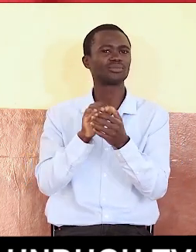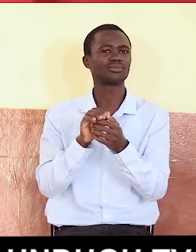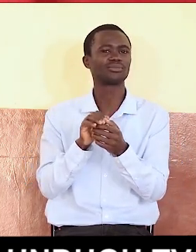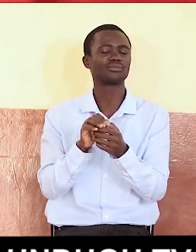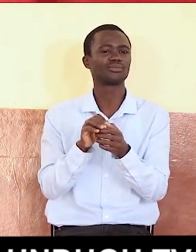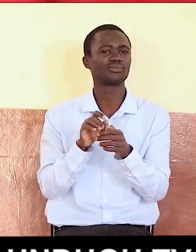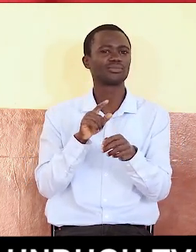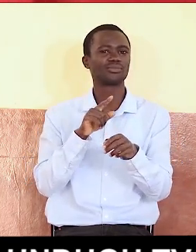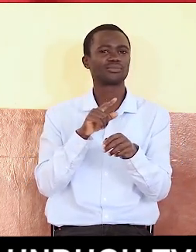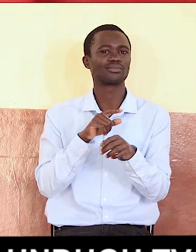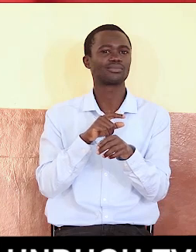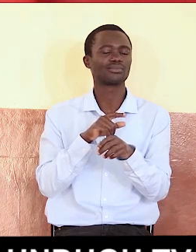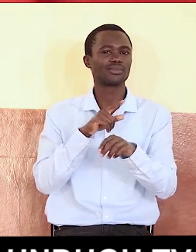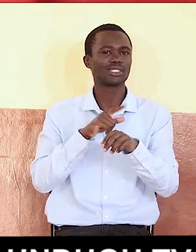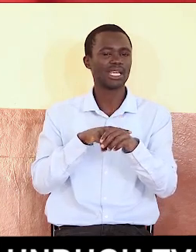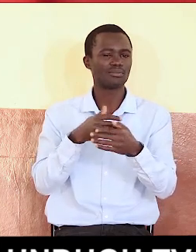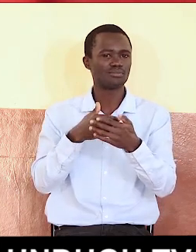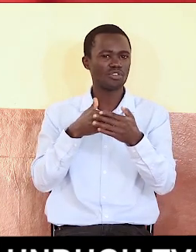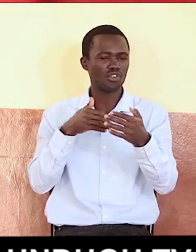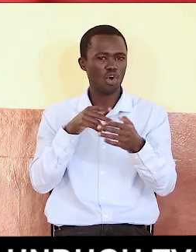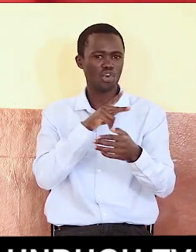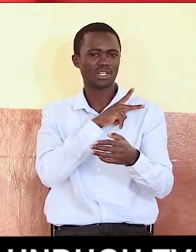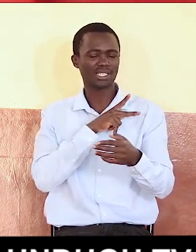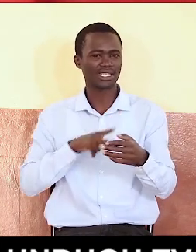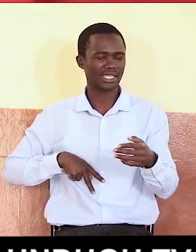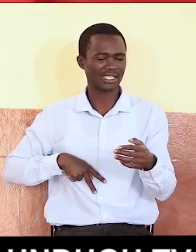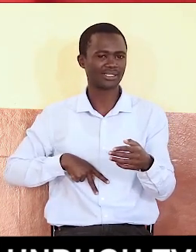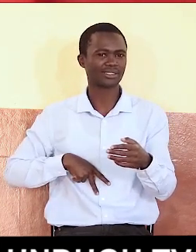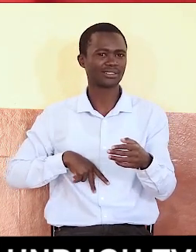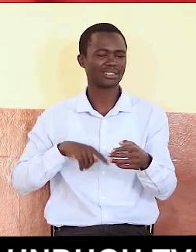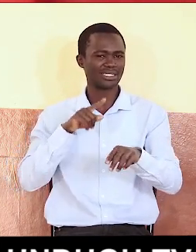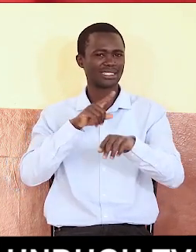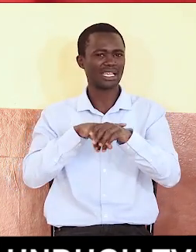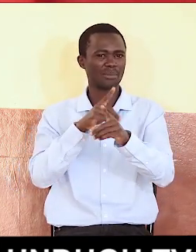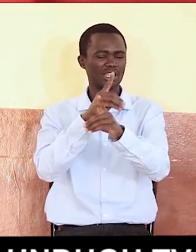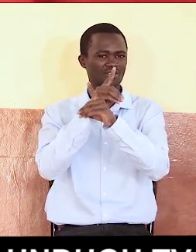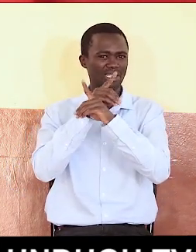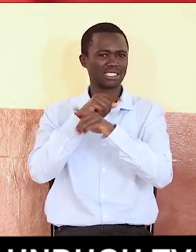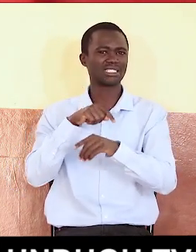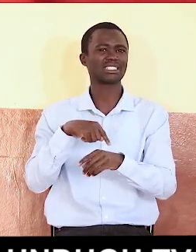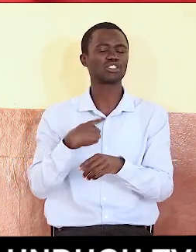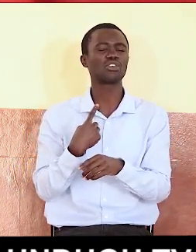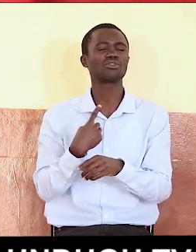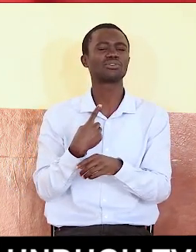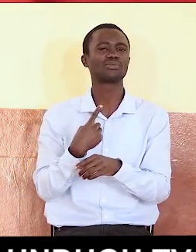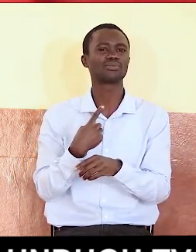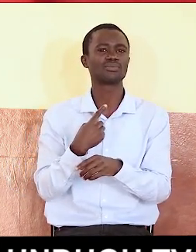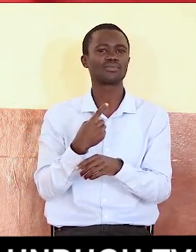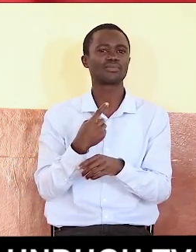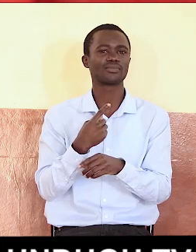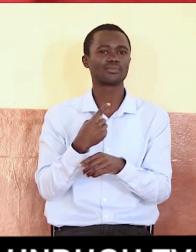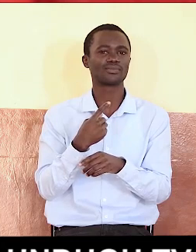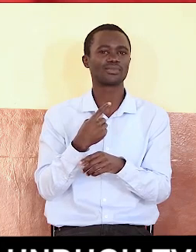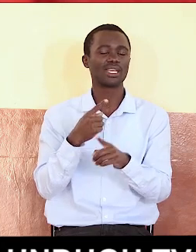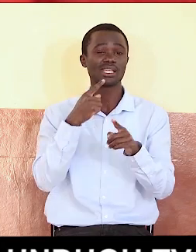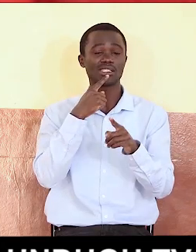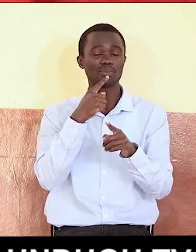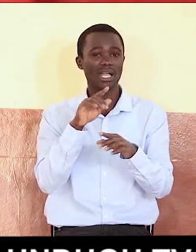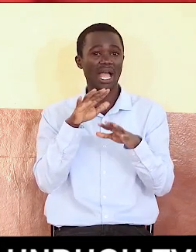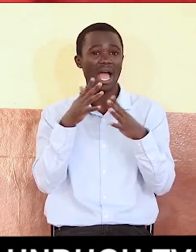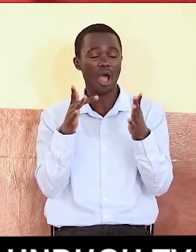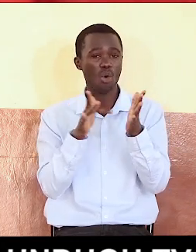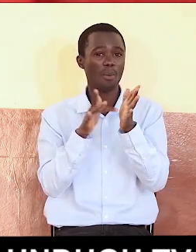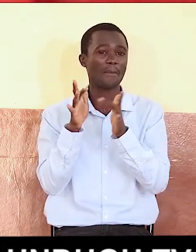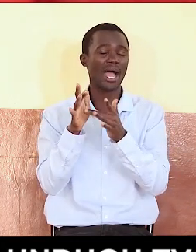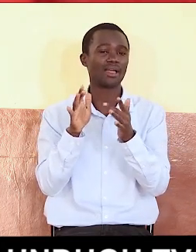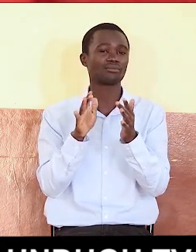Mfalme Agripa akijitetea, anaongea kulingana na Bibilia, anaongea juu ya